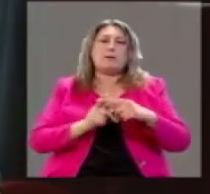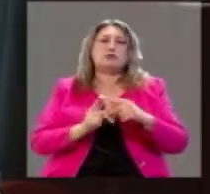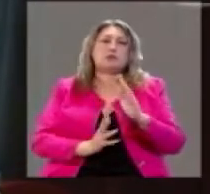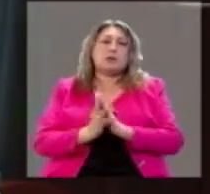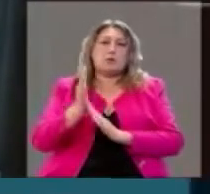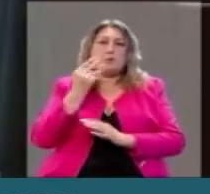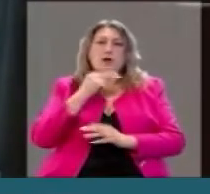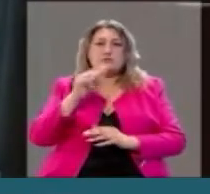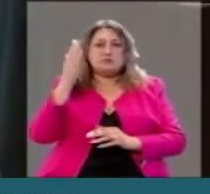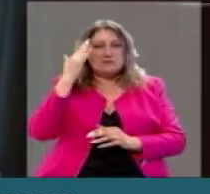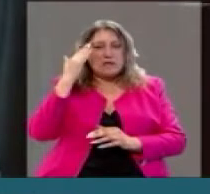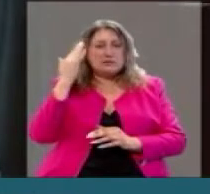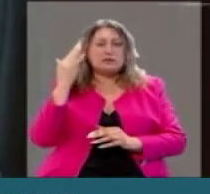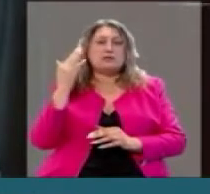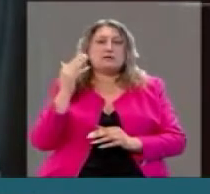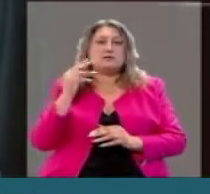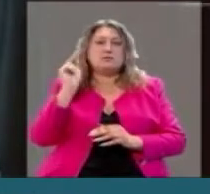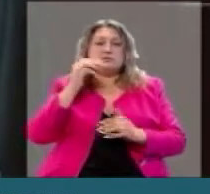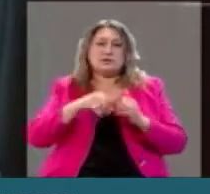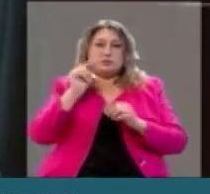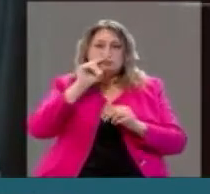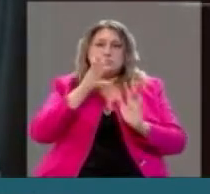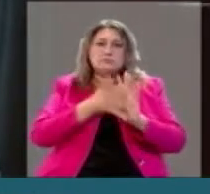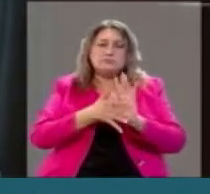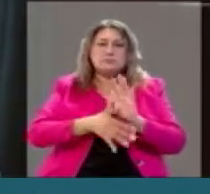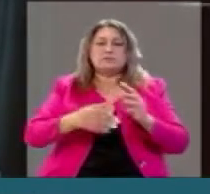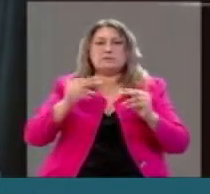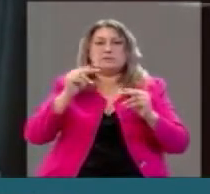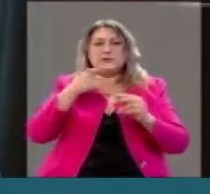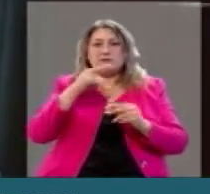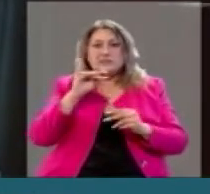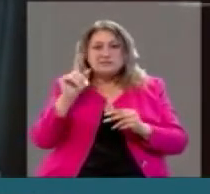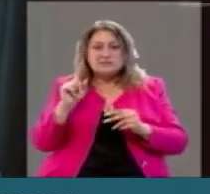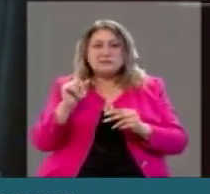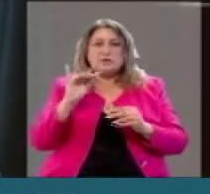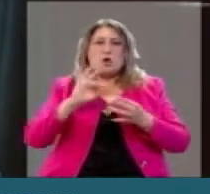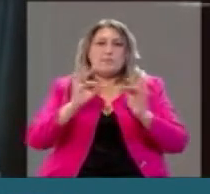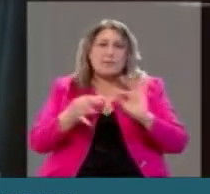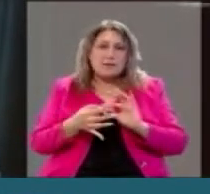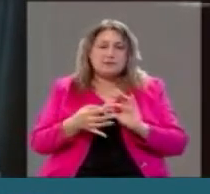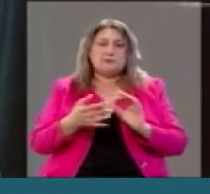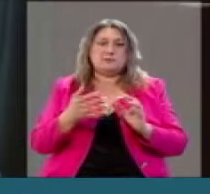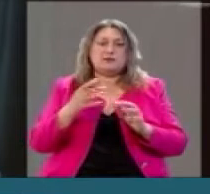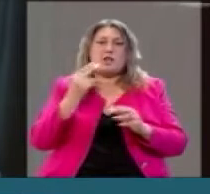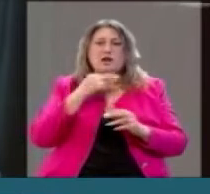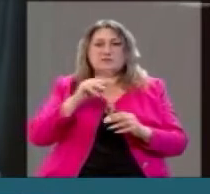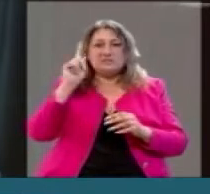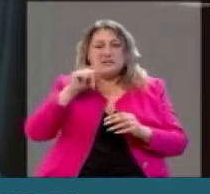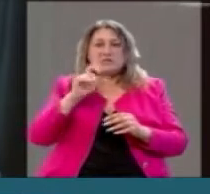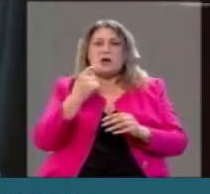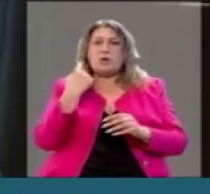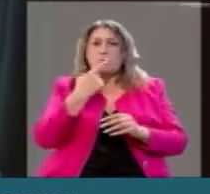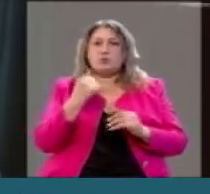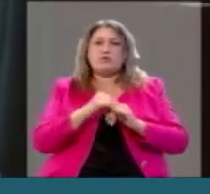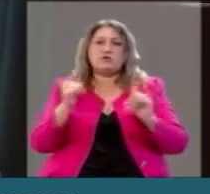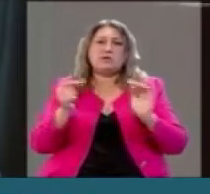по качеству знаний, результативности учащихся в международных исследованиях ПИЗа и предметных олимпиадах. Так качество знаний за один год увеличилось